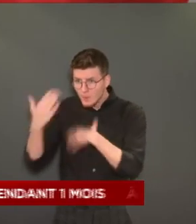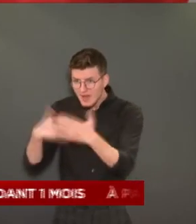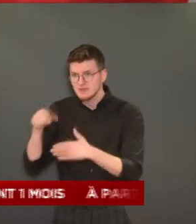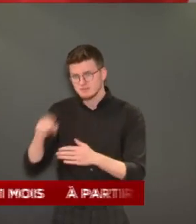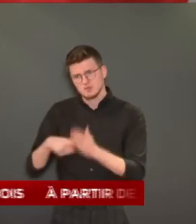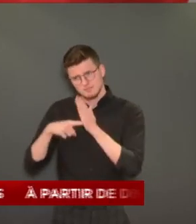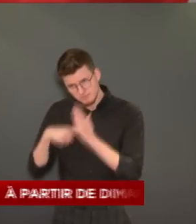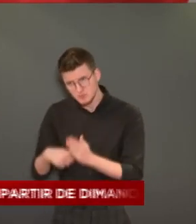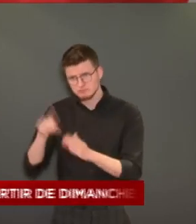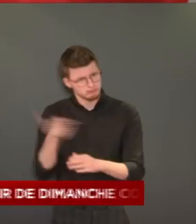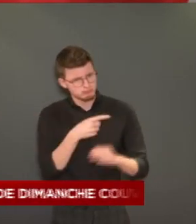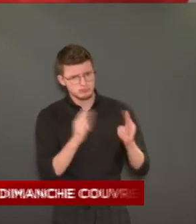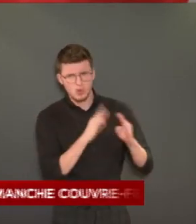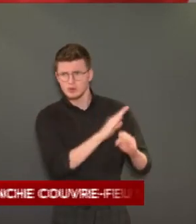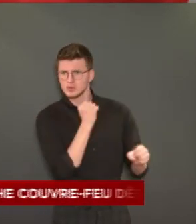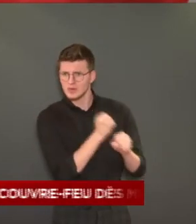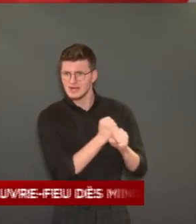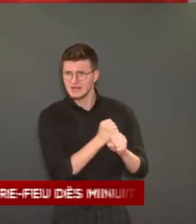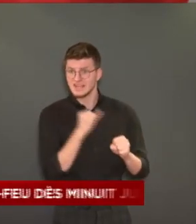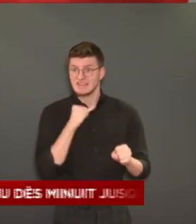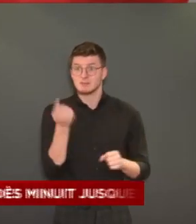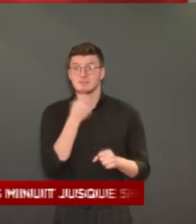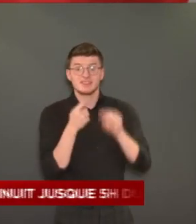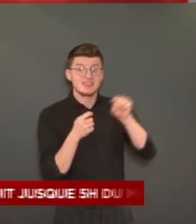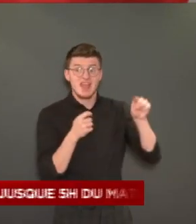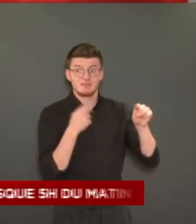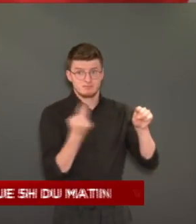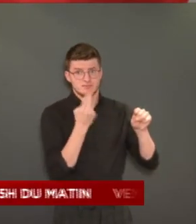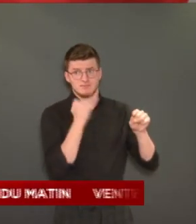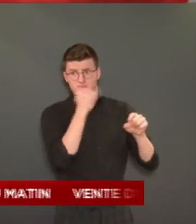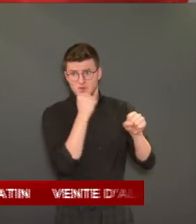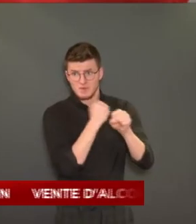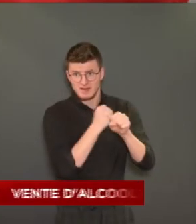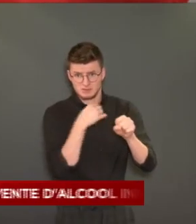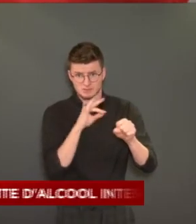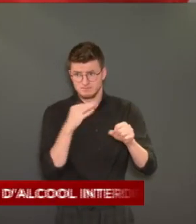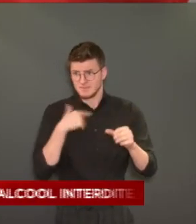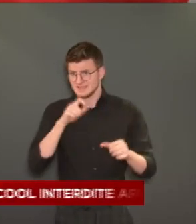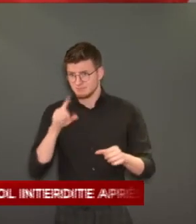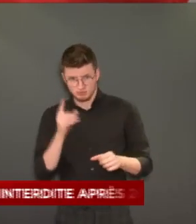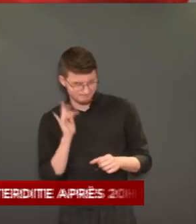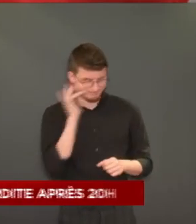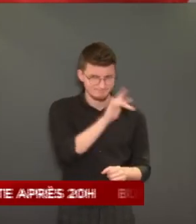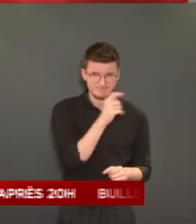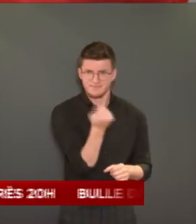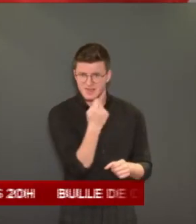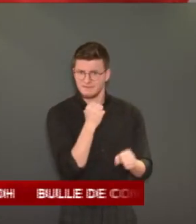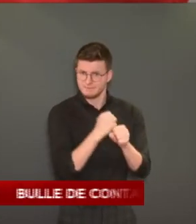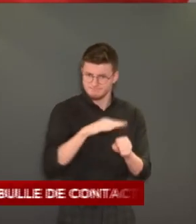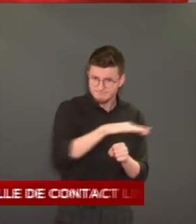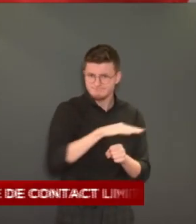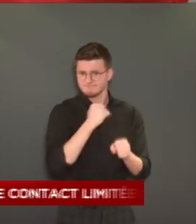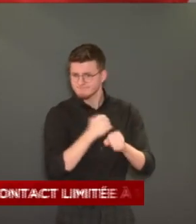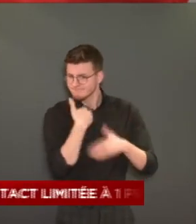télétravail sera la règle, mais ça veut dire aussi que les personnes devront sans doute régulièrement aller au bureau.